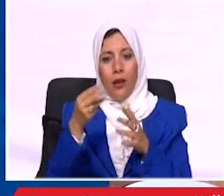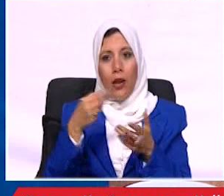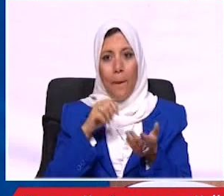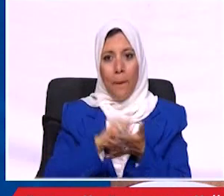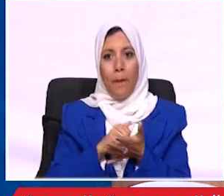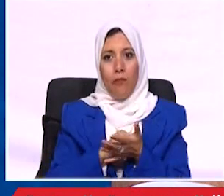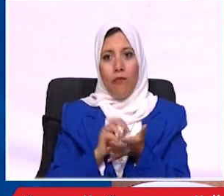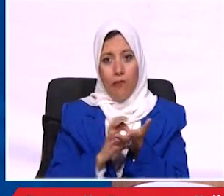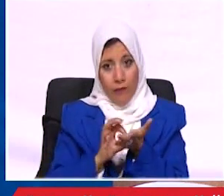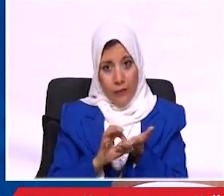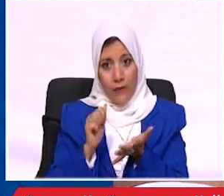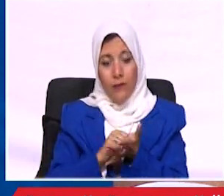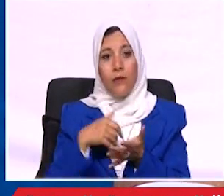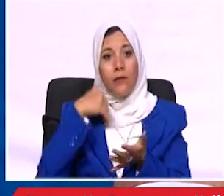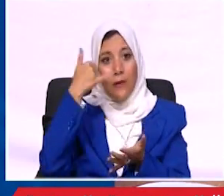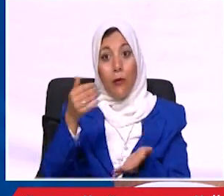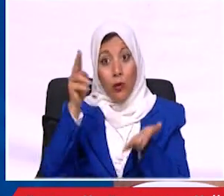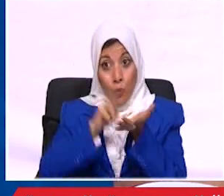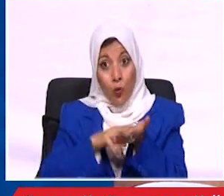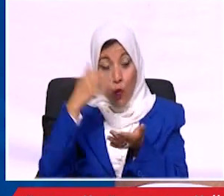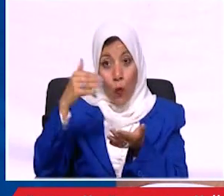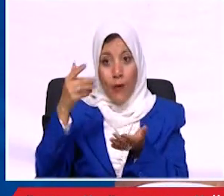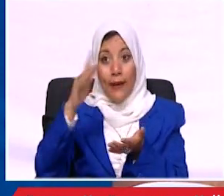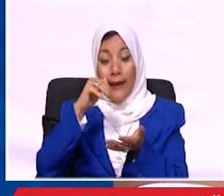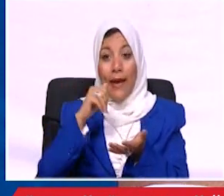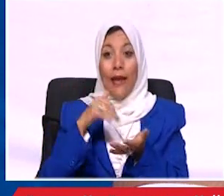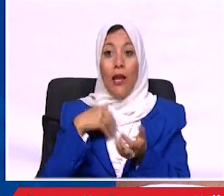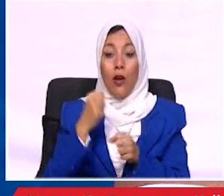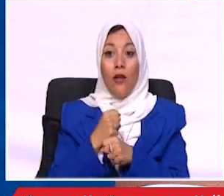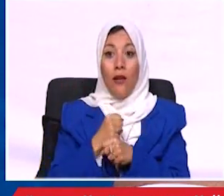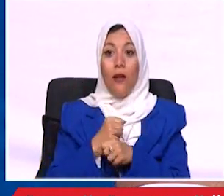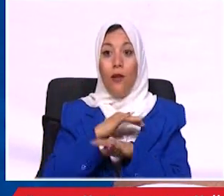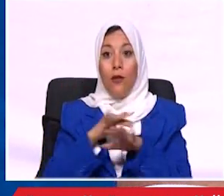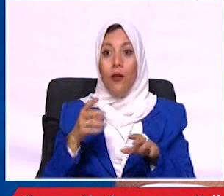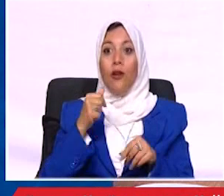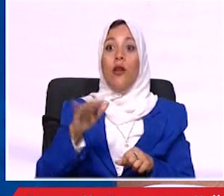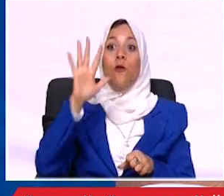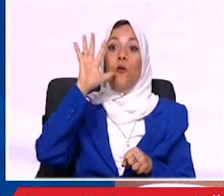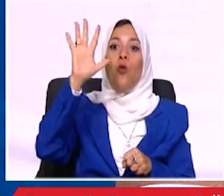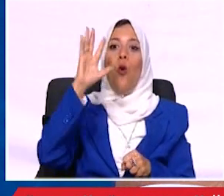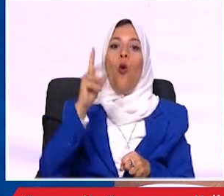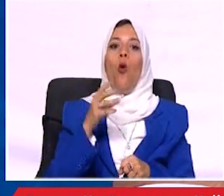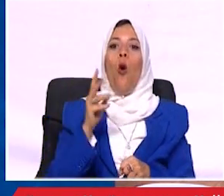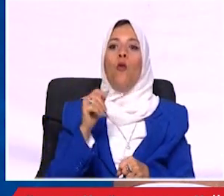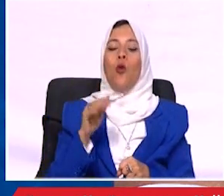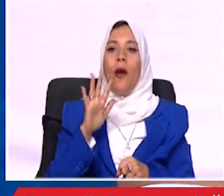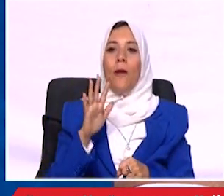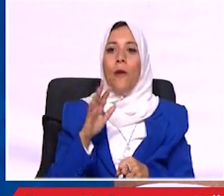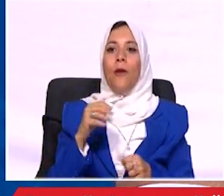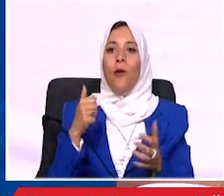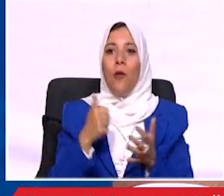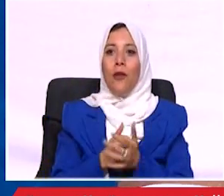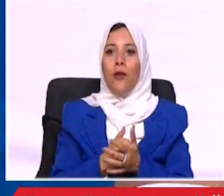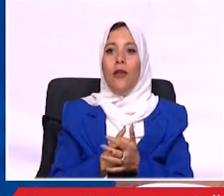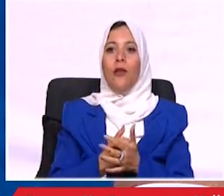البيت، وكلمتني تاني يوم وقالت لي ان انا هاخد 500 جنيه. وهو ده